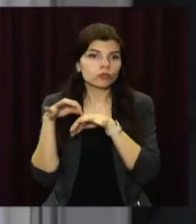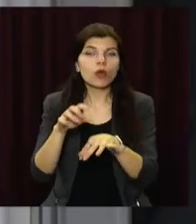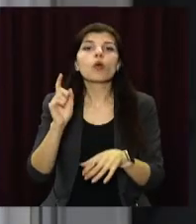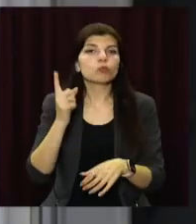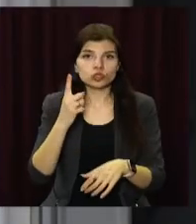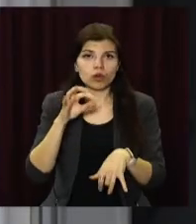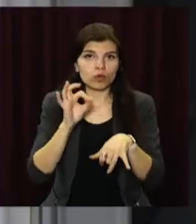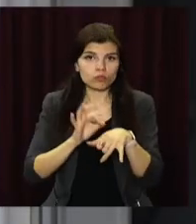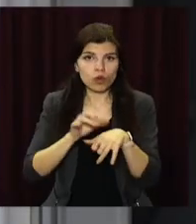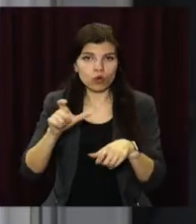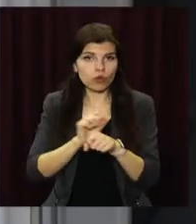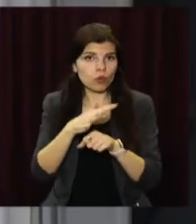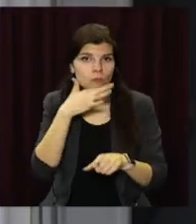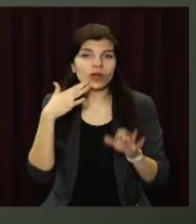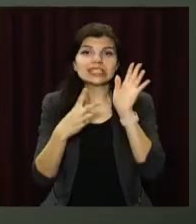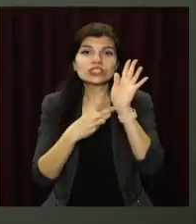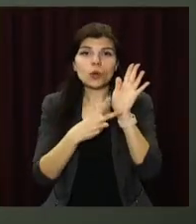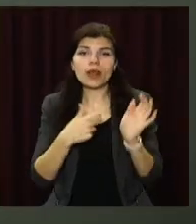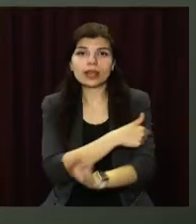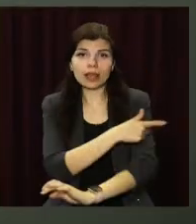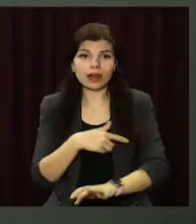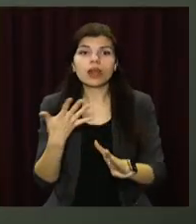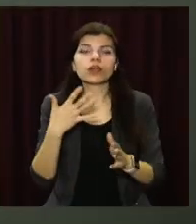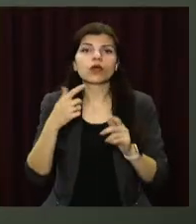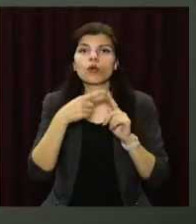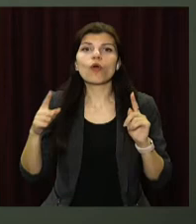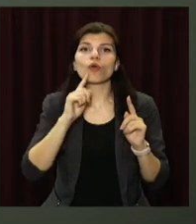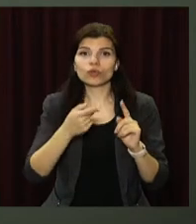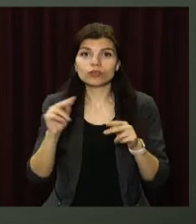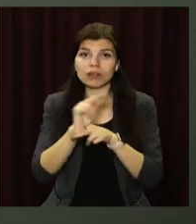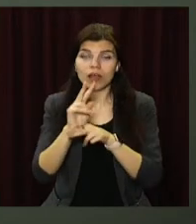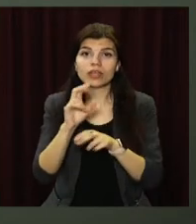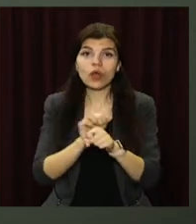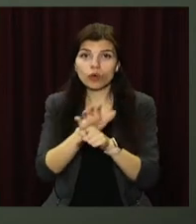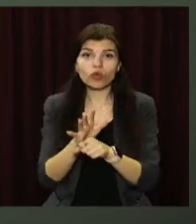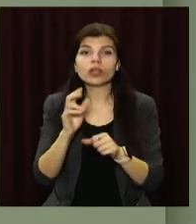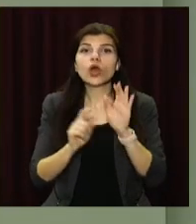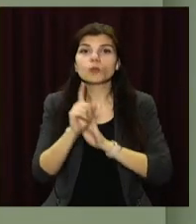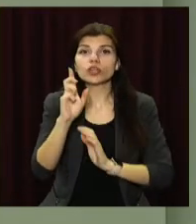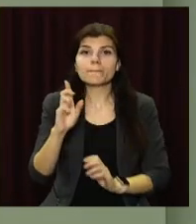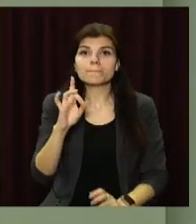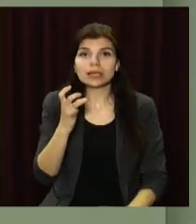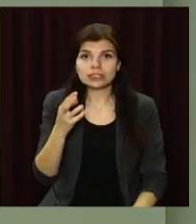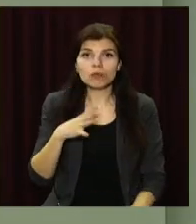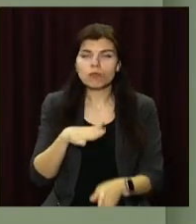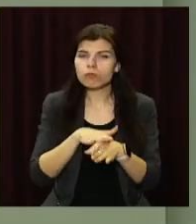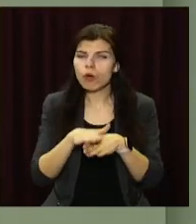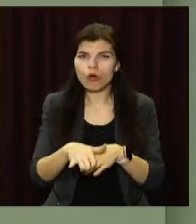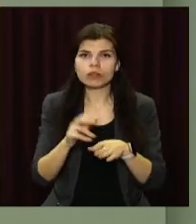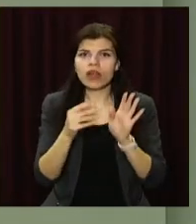збільшення недужих. 7-ма міська лікарня, де протягом року лікували інфікованих на корону, на початку березня була заповнена